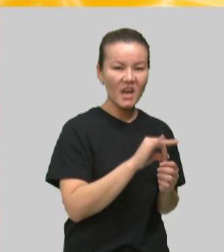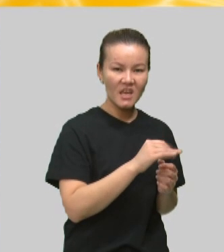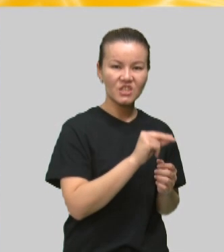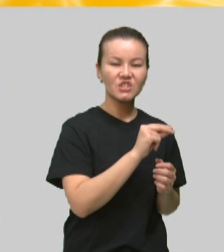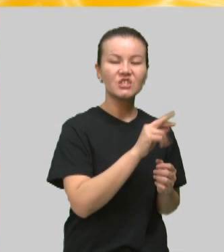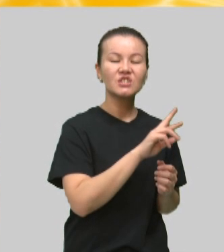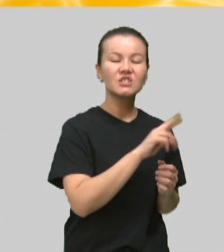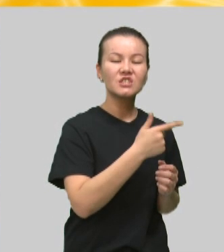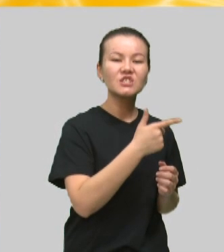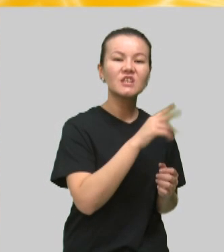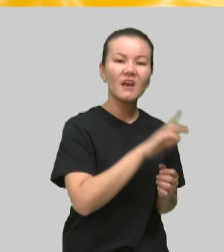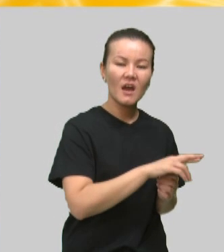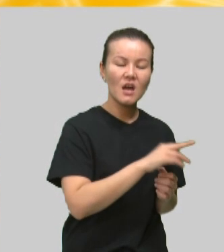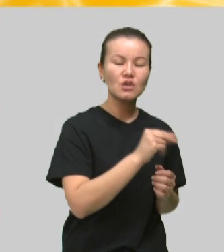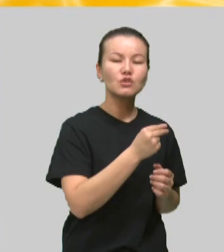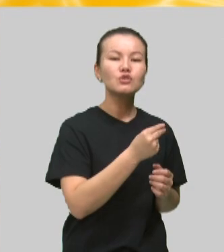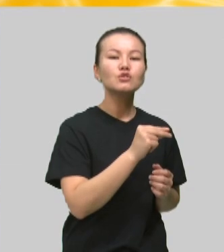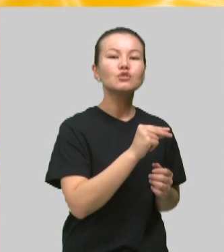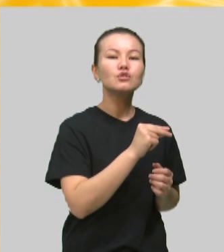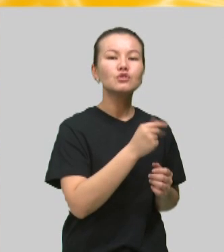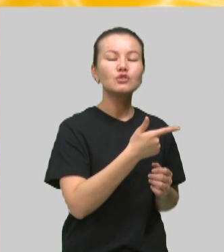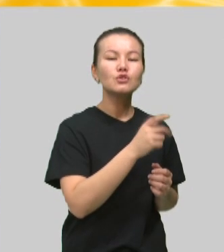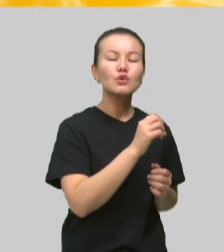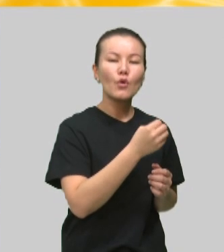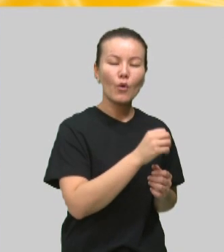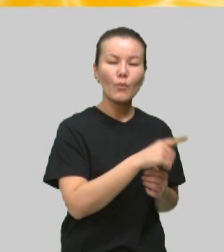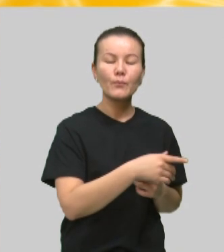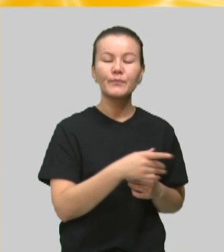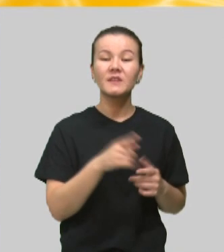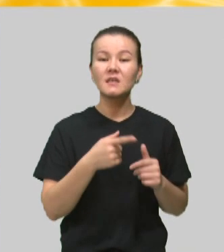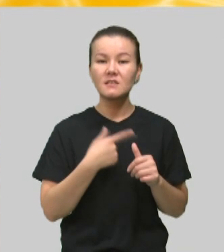«чья?», «чье?» называется